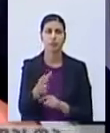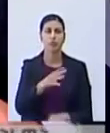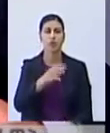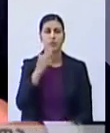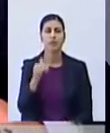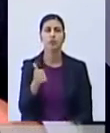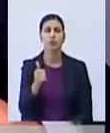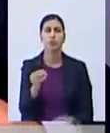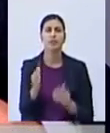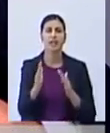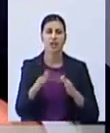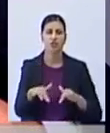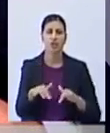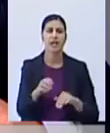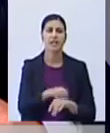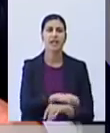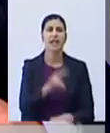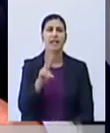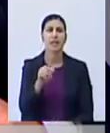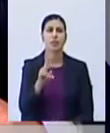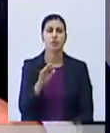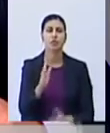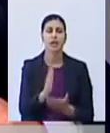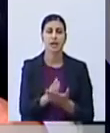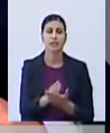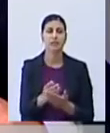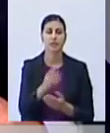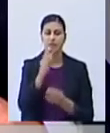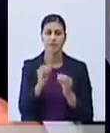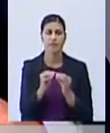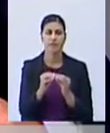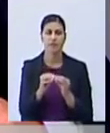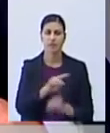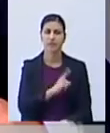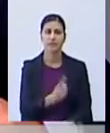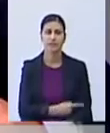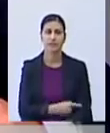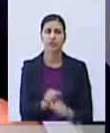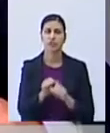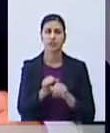რომ როგორმე დაეშალა ლეიბორისტული პარტია, მაგრამ ლეიბორისტული პარტია არის უნგრეველი